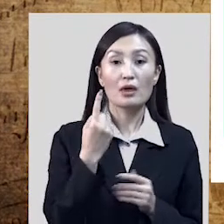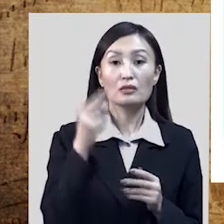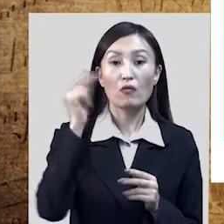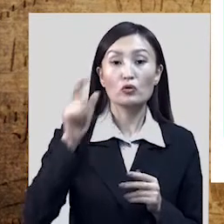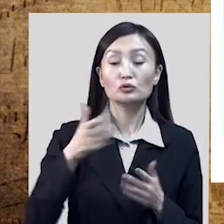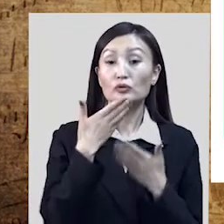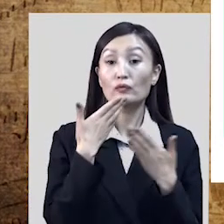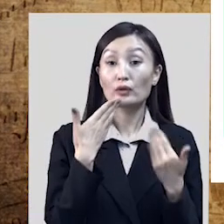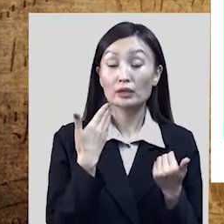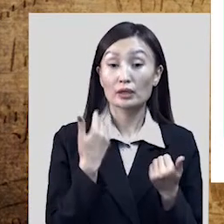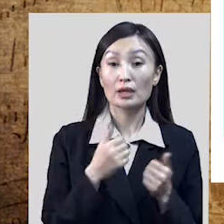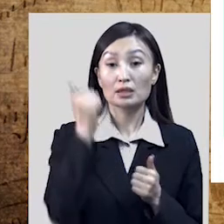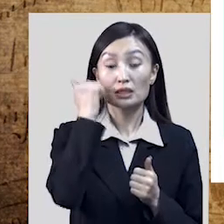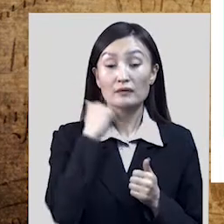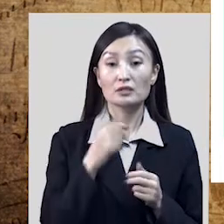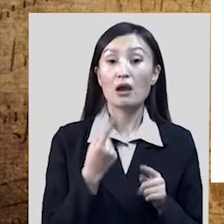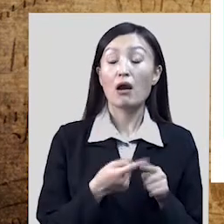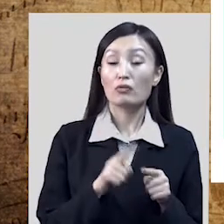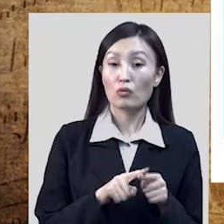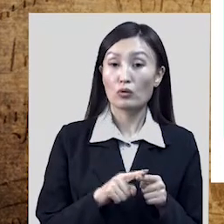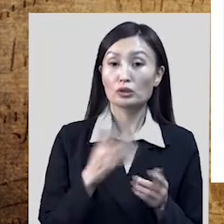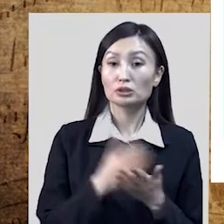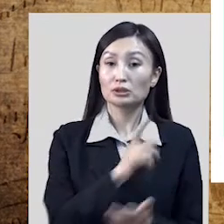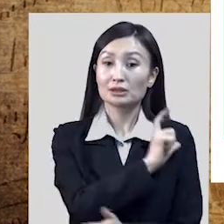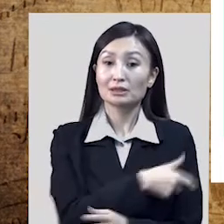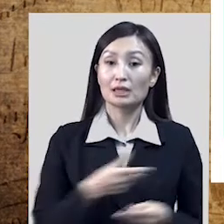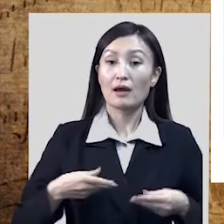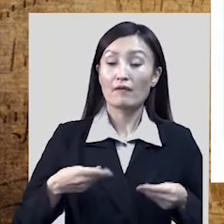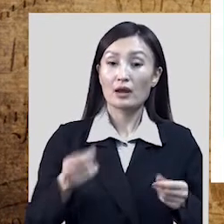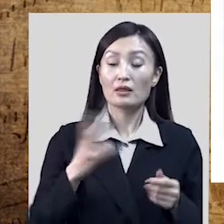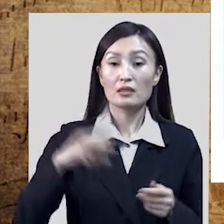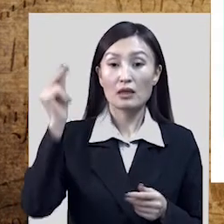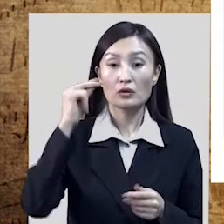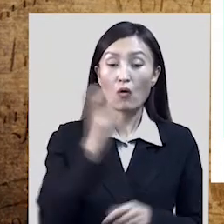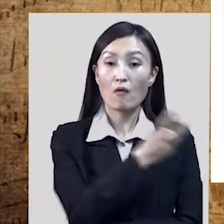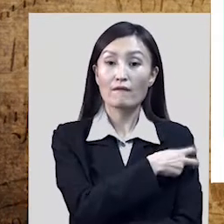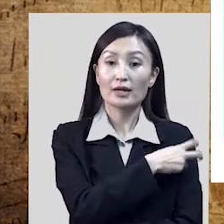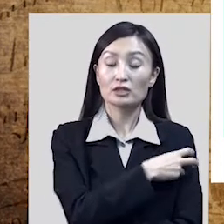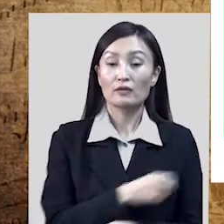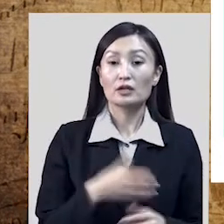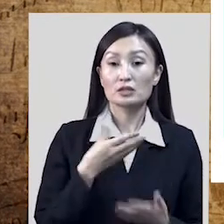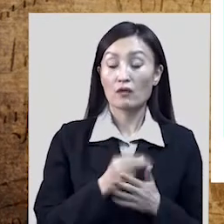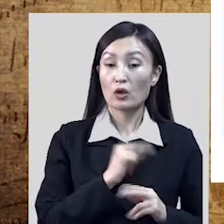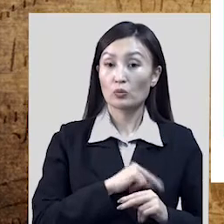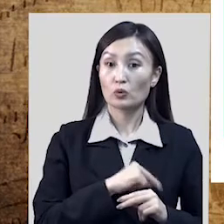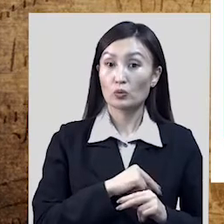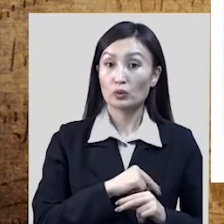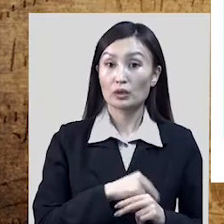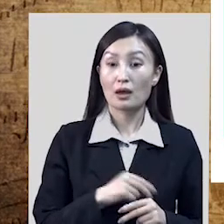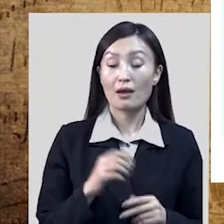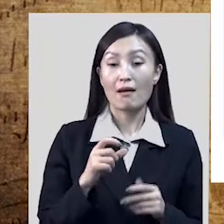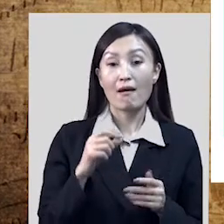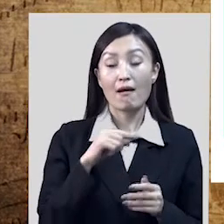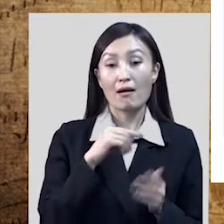ученого или целители древности который оказал столь сильное влияние на науку врачевания своем труде энциклопедического характера